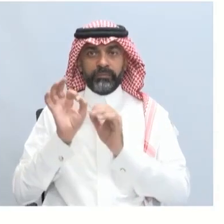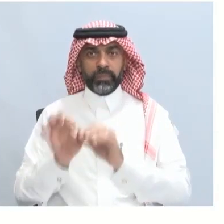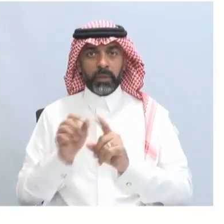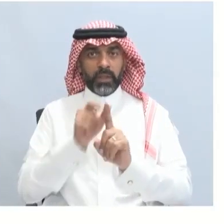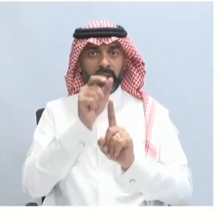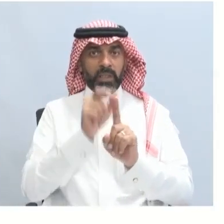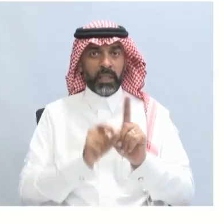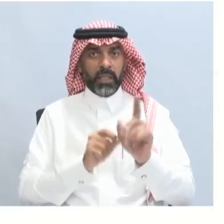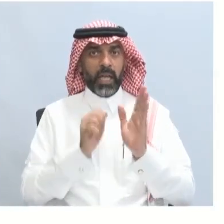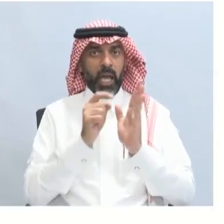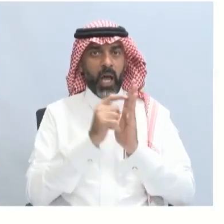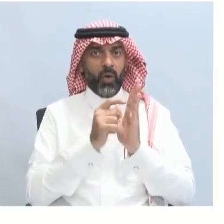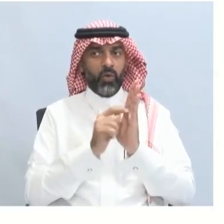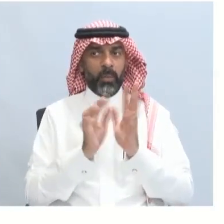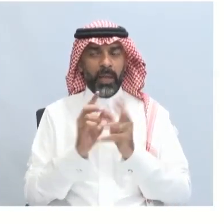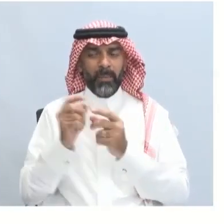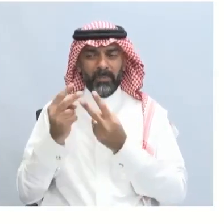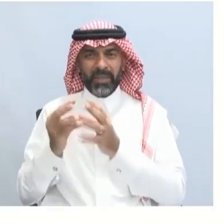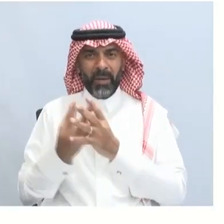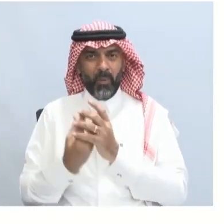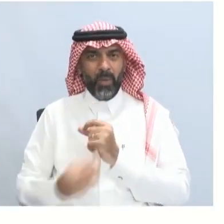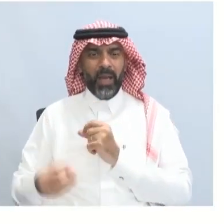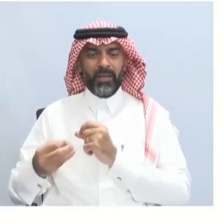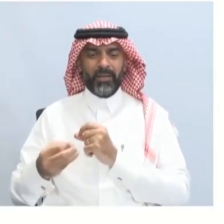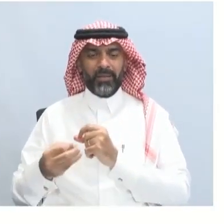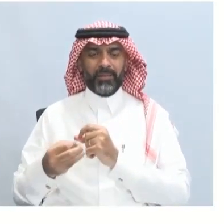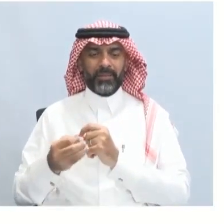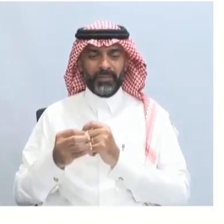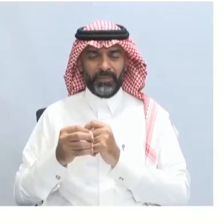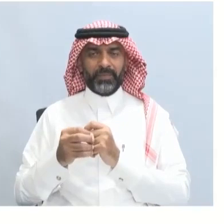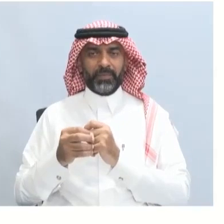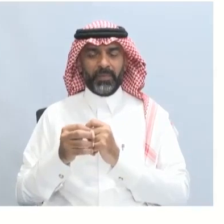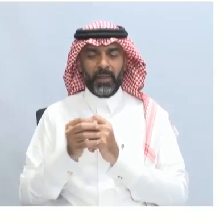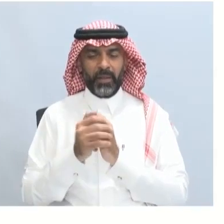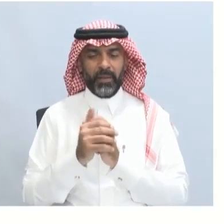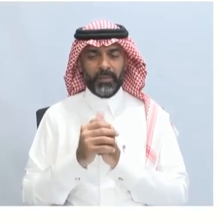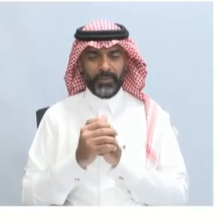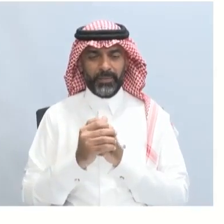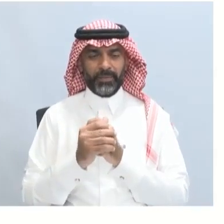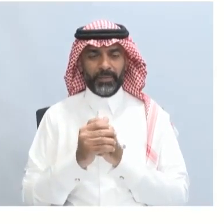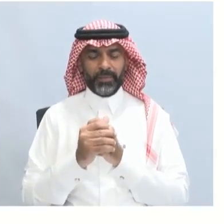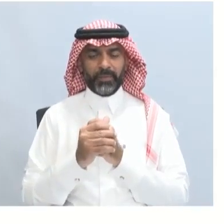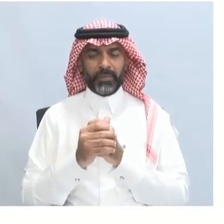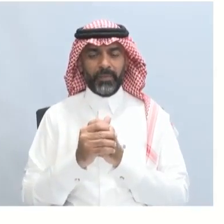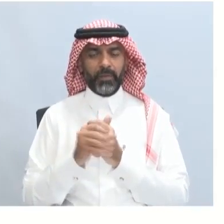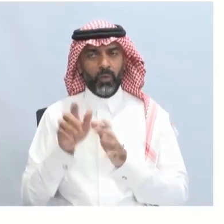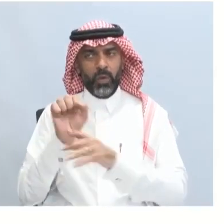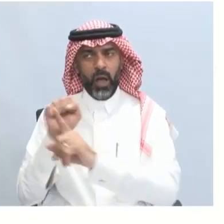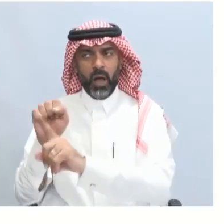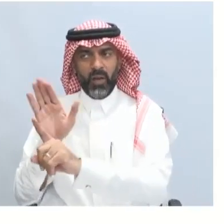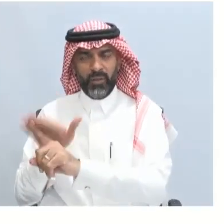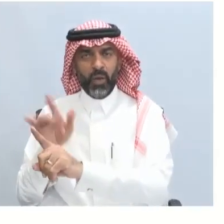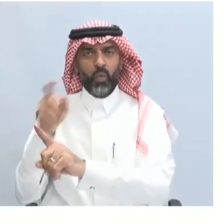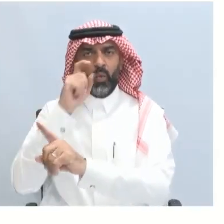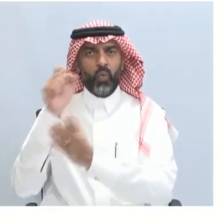ولادته وهو الذي يصلح ان يكون دائنا بحقوق او مدينا بالتزامات ولا تلازم هذه